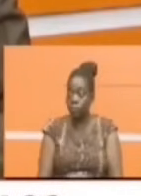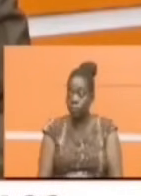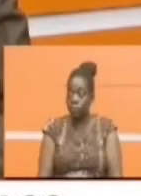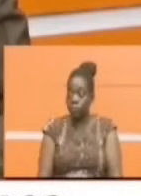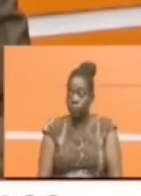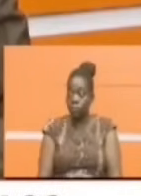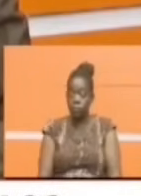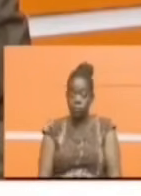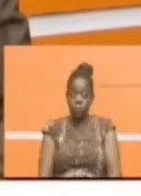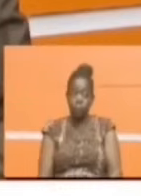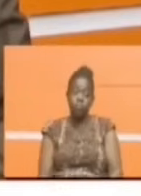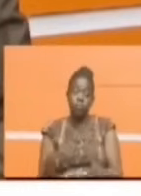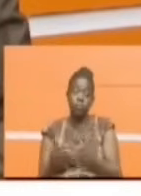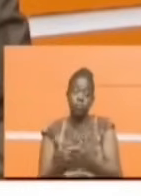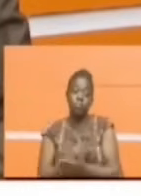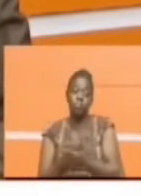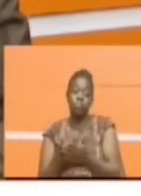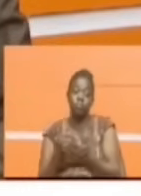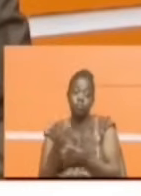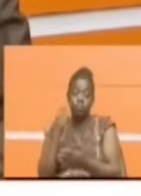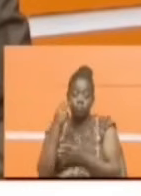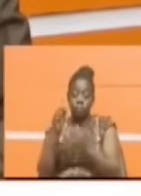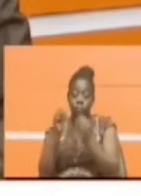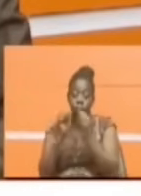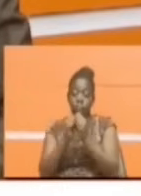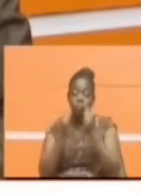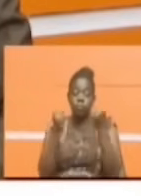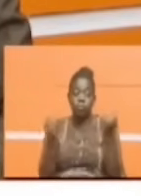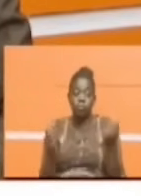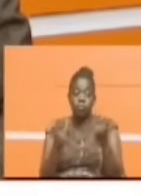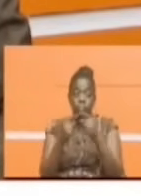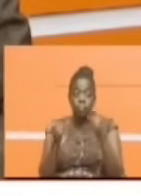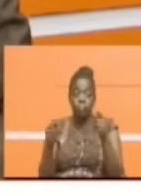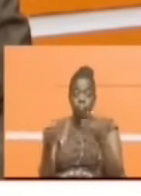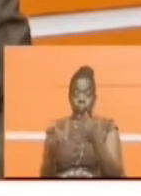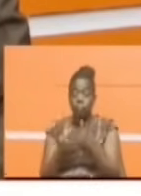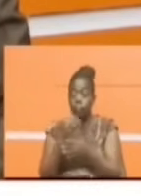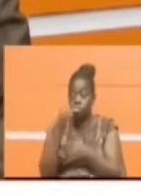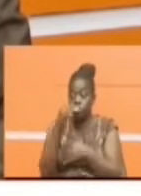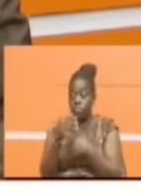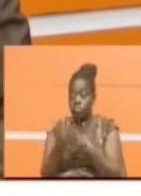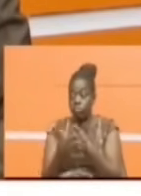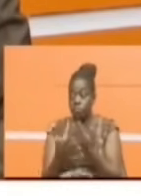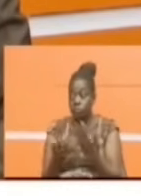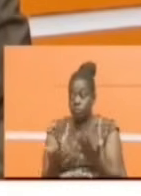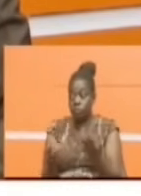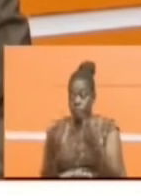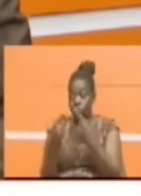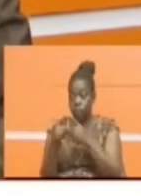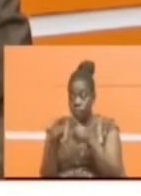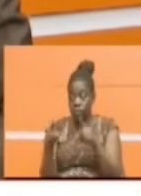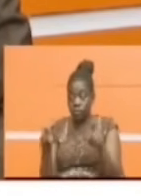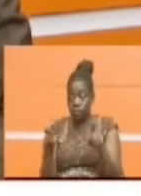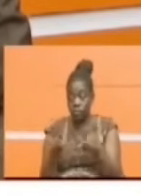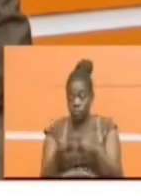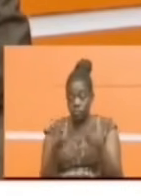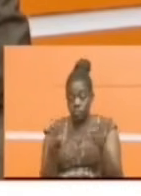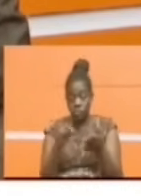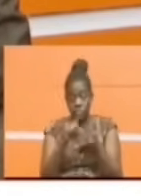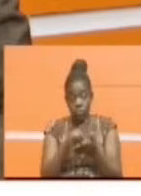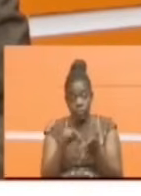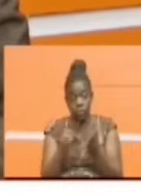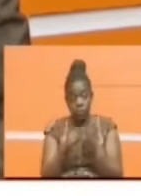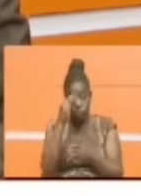Duo olupapula lwa New Vision lusaba okuludde omuko omupya nga guno gwa njawulo era nno guli mu